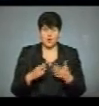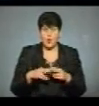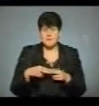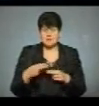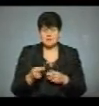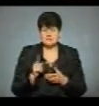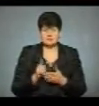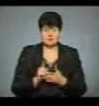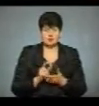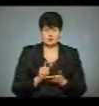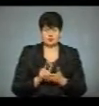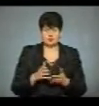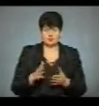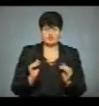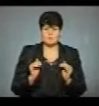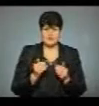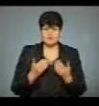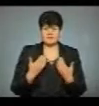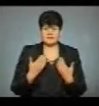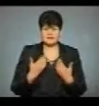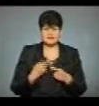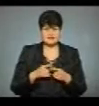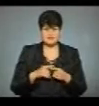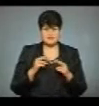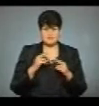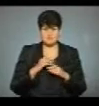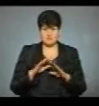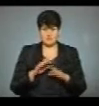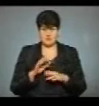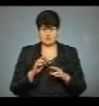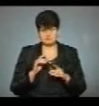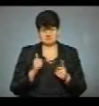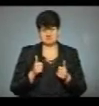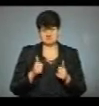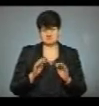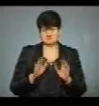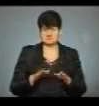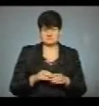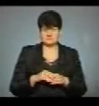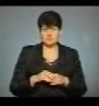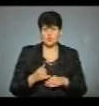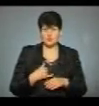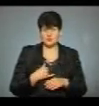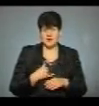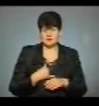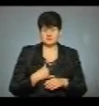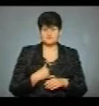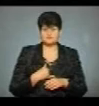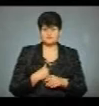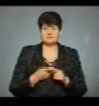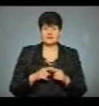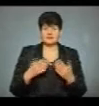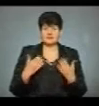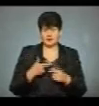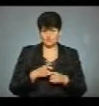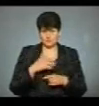обов'язково повинна бути. Щодо меншості вихідних, ну, насправді це не є так погано, бо тому що в нас цих вихідних